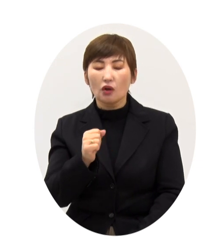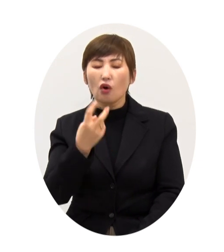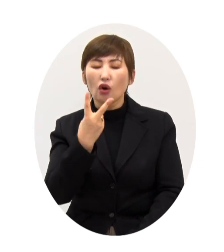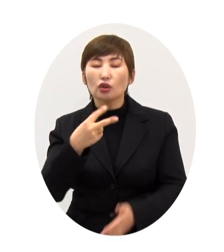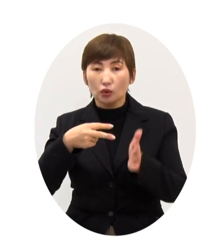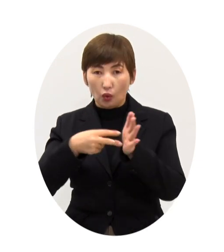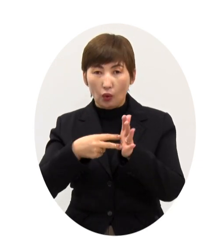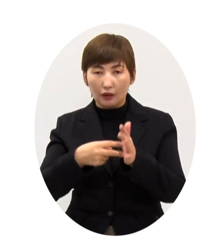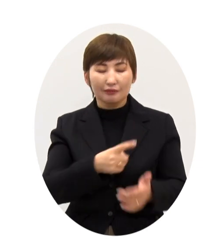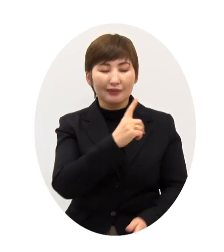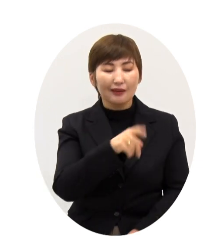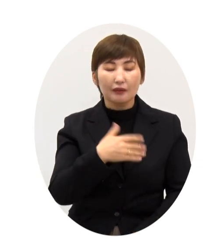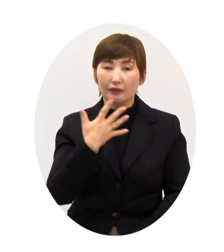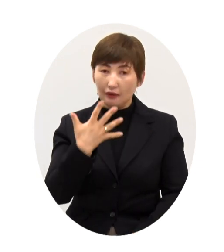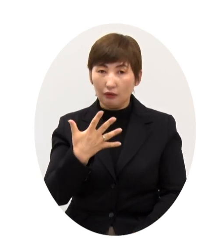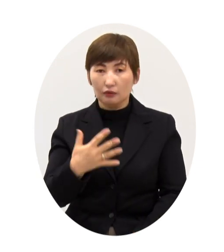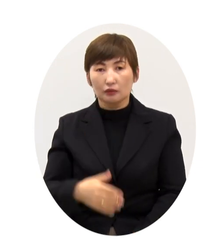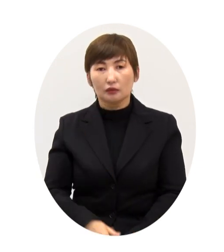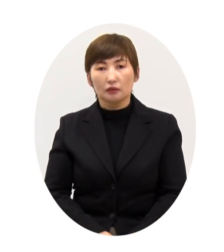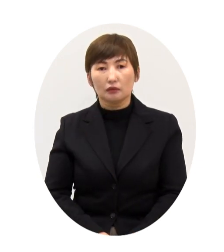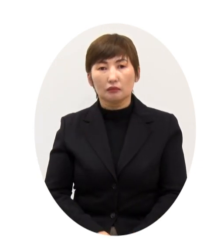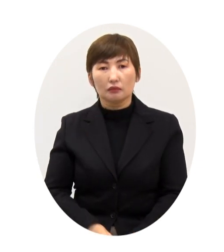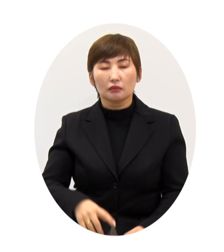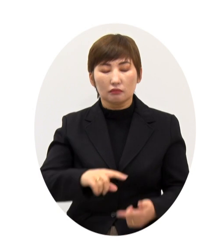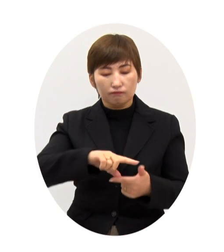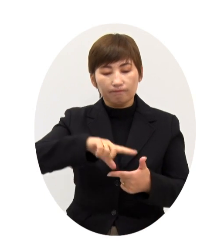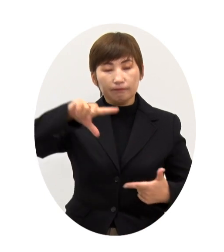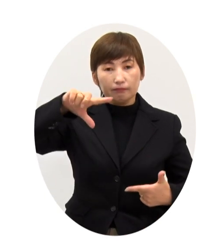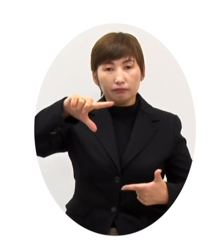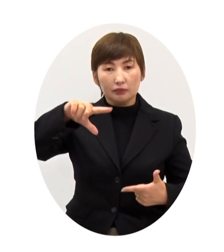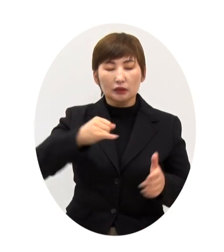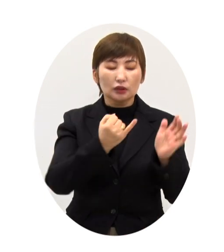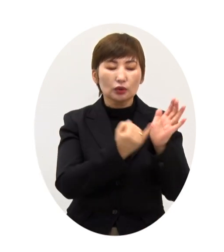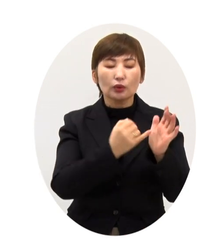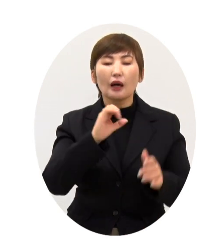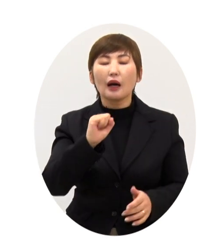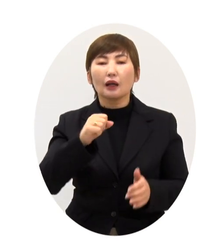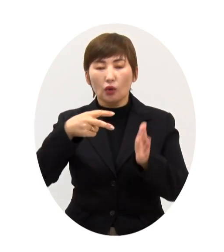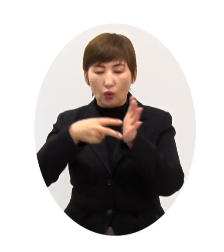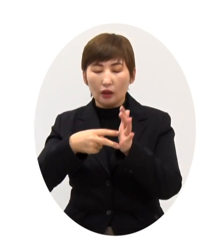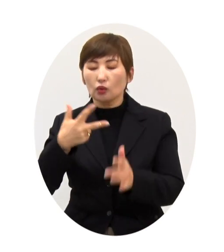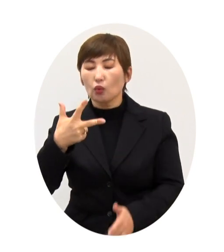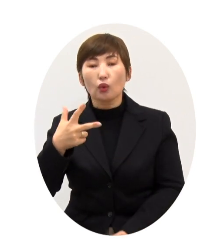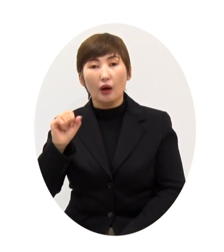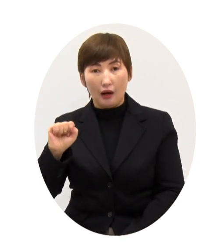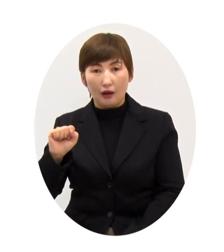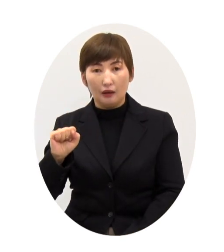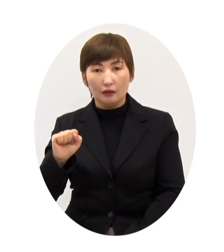2 хуваахад 1.5 ингээд 2 дахин томруулахаар 6 А-г хуваах нь 3 А